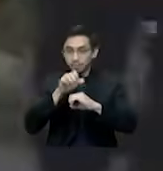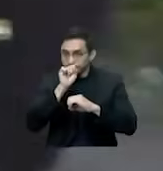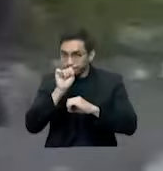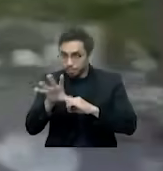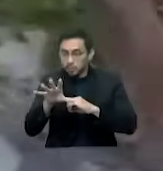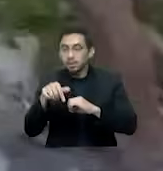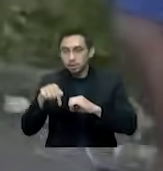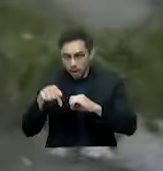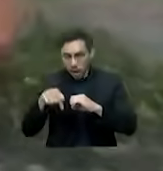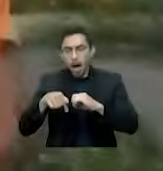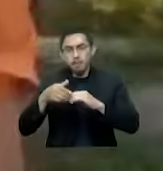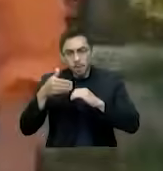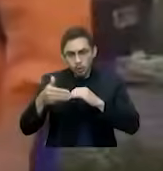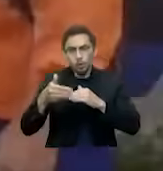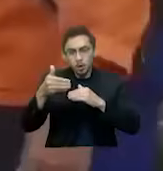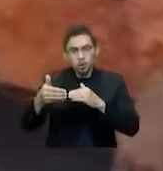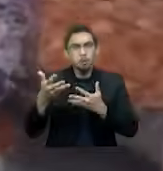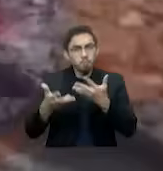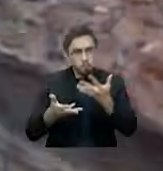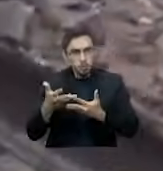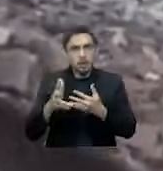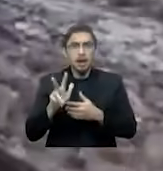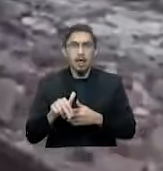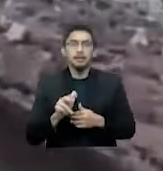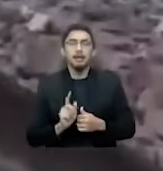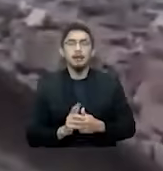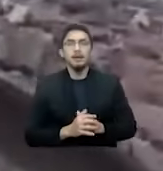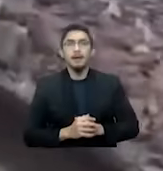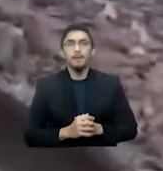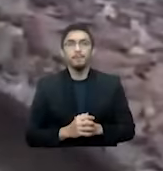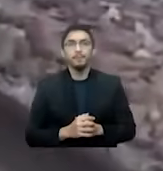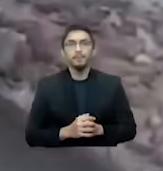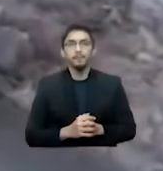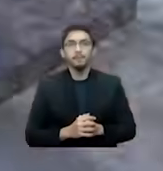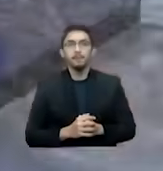Dari Gresik, Jawa Timur, Agus Ismanto, iNews melaporkan.